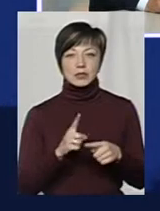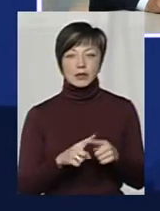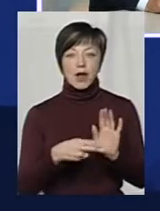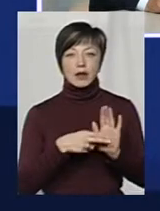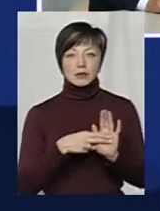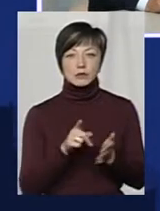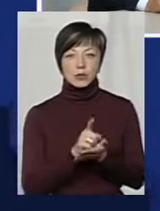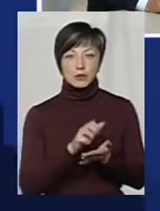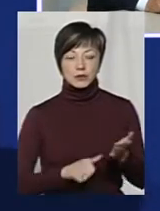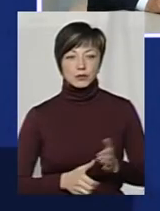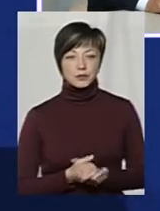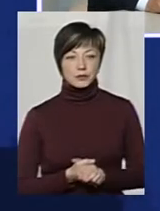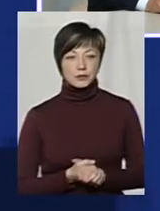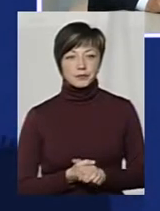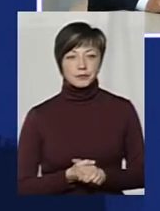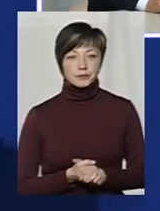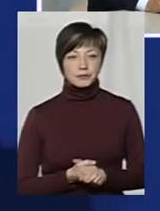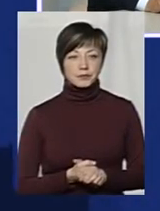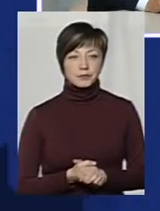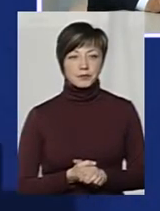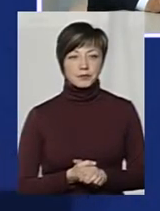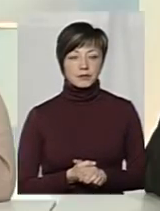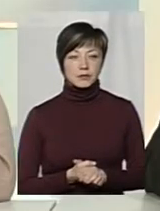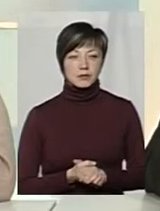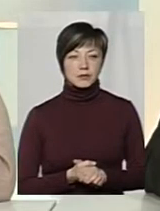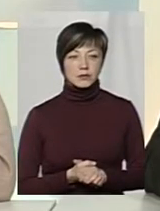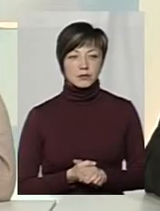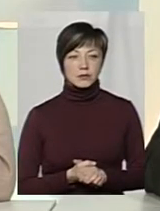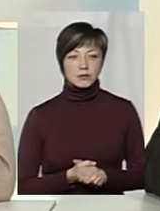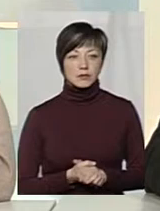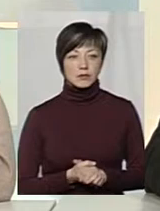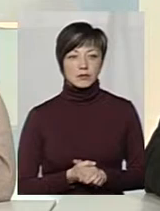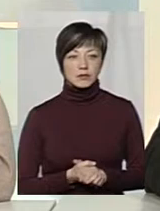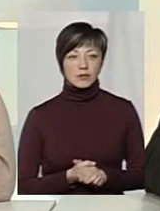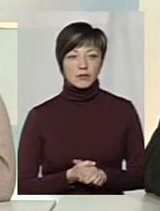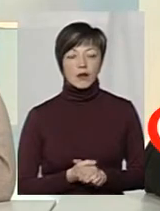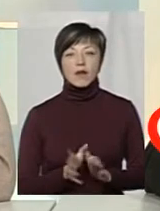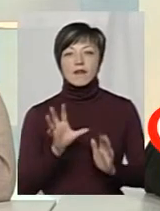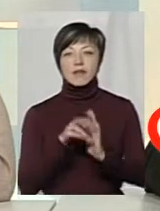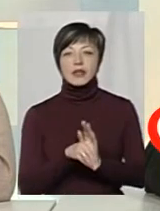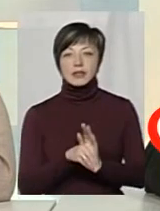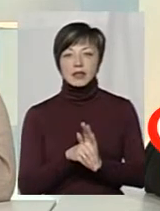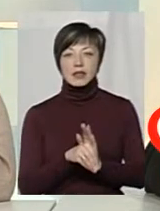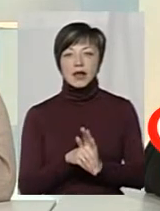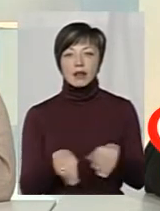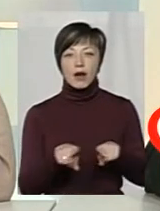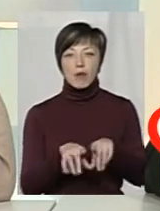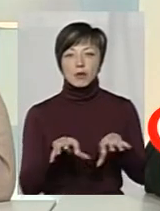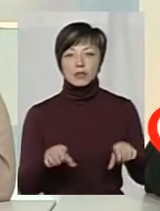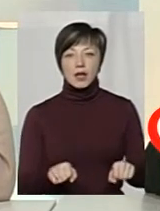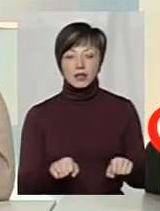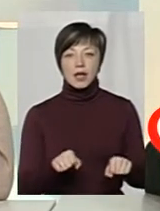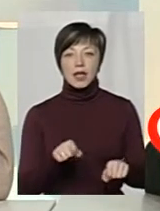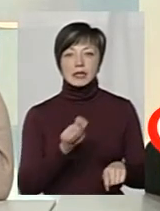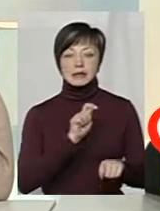податком. Саме введення інституту інспекторів праці в громадах,